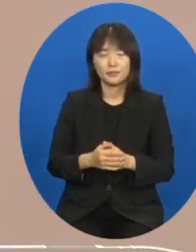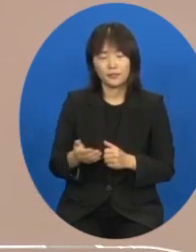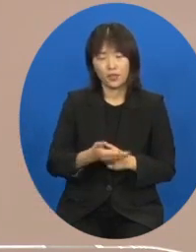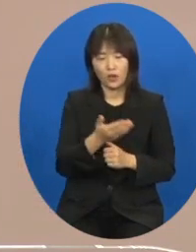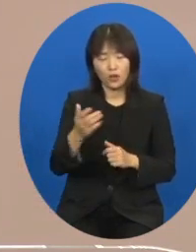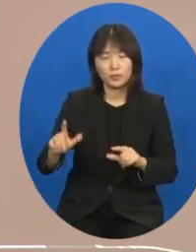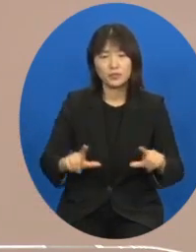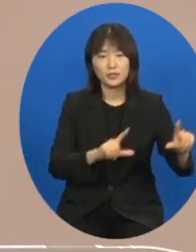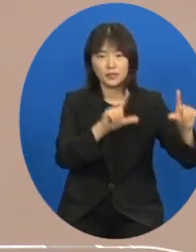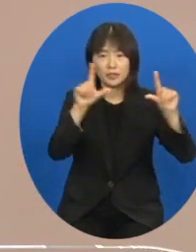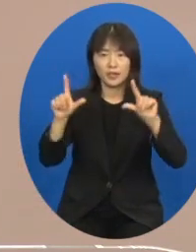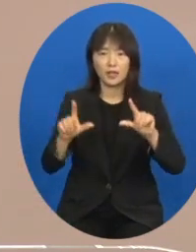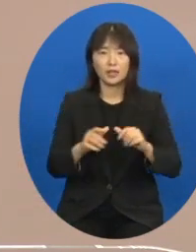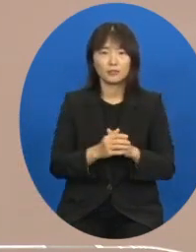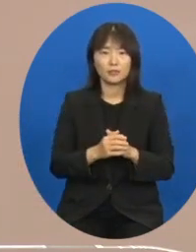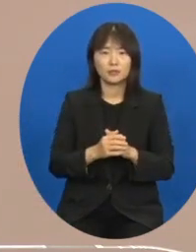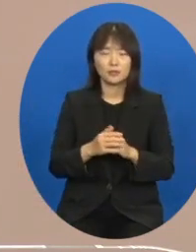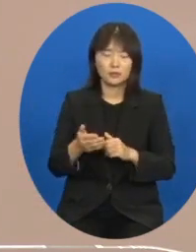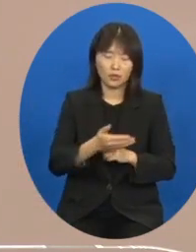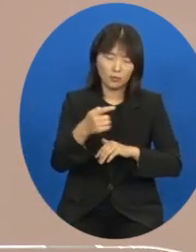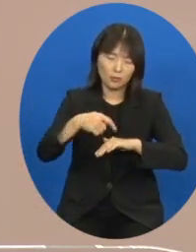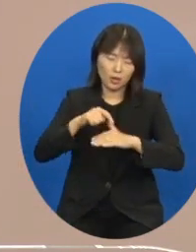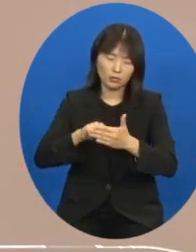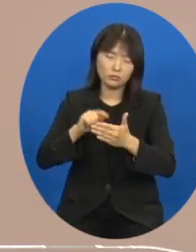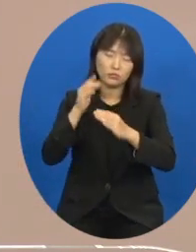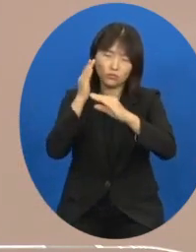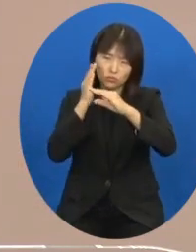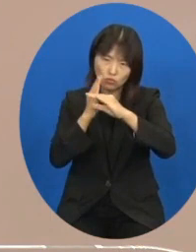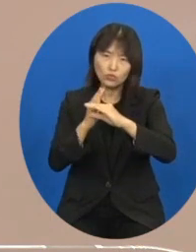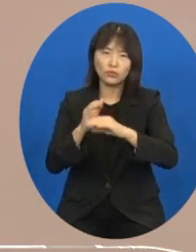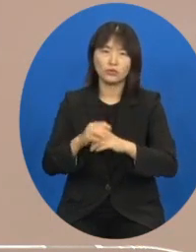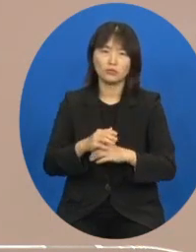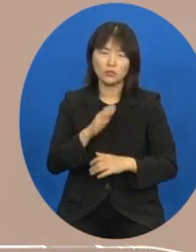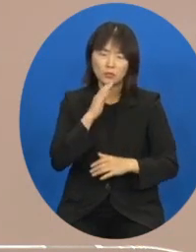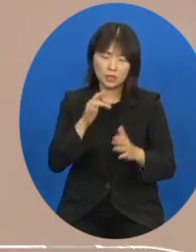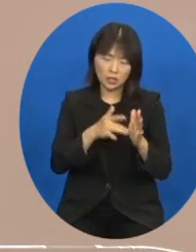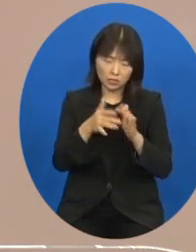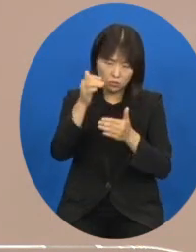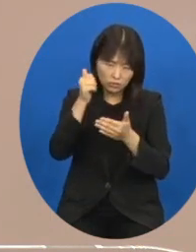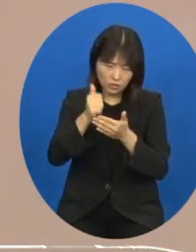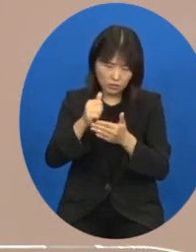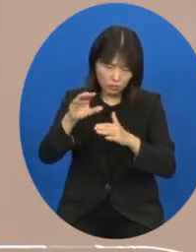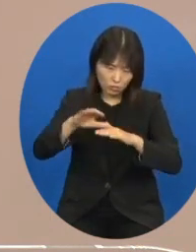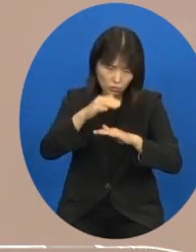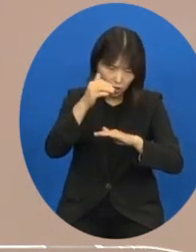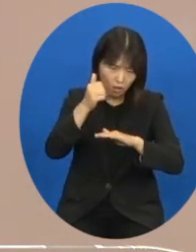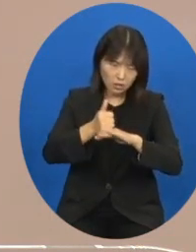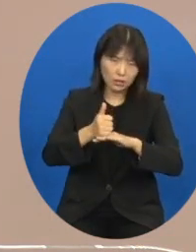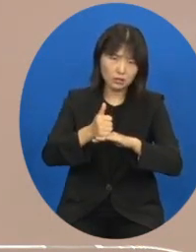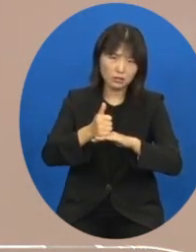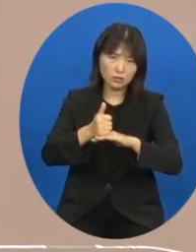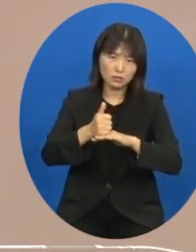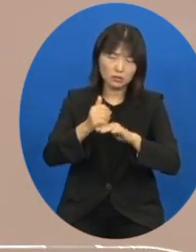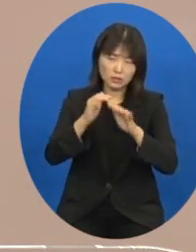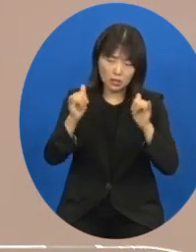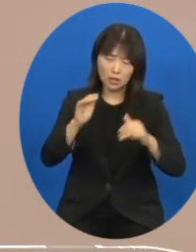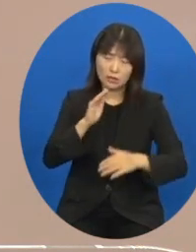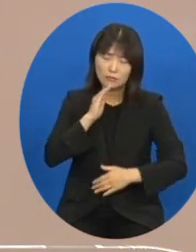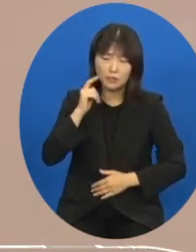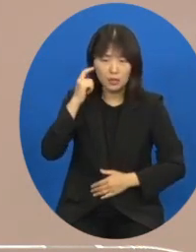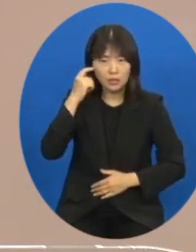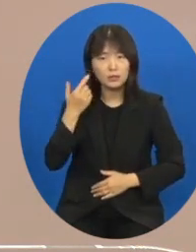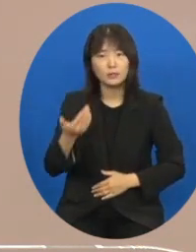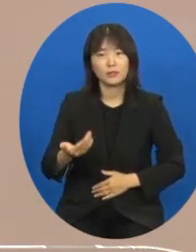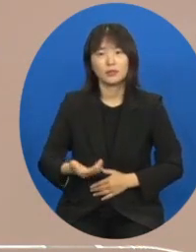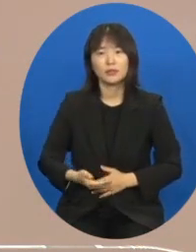여러분의 삶이, 여러분의 마음의 중심이 정말 예수님이 왕 되신 그 사람입니까?